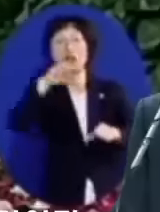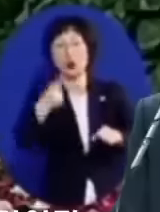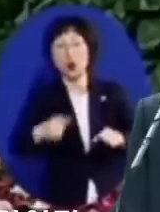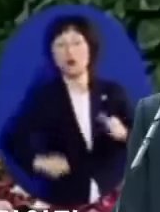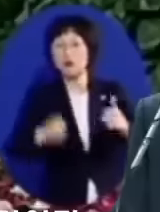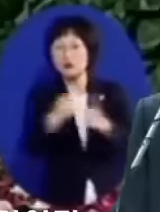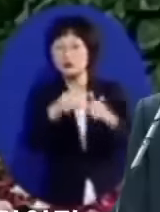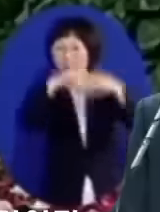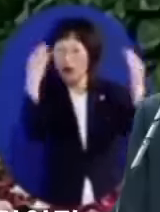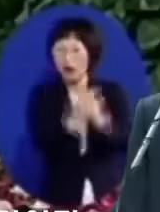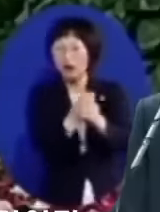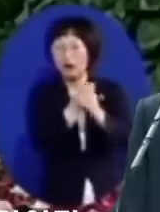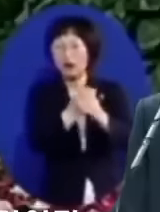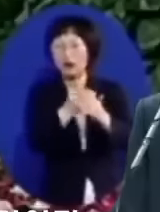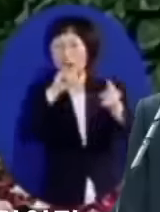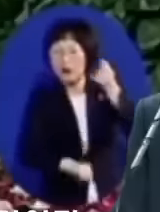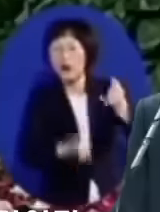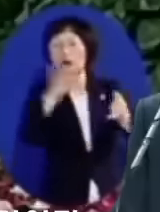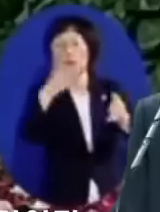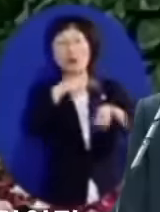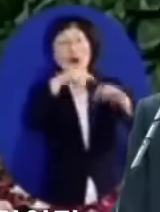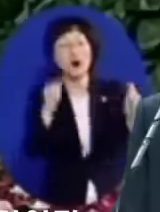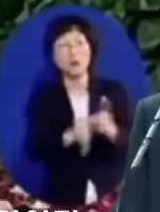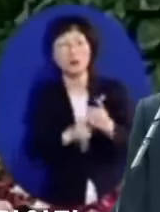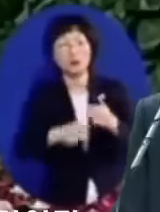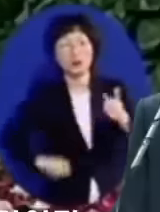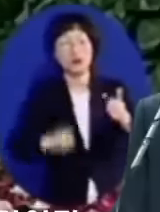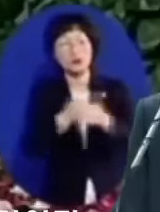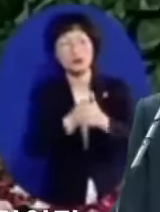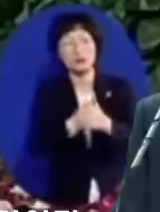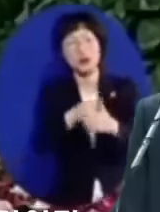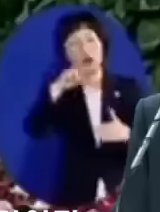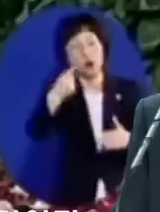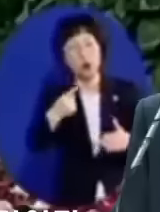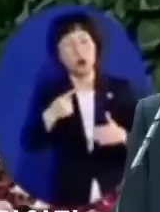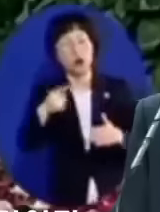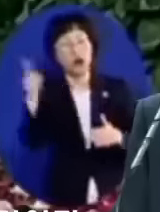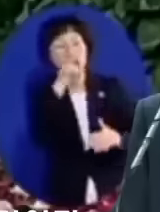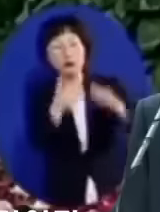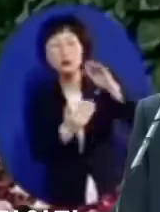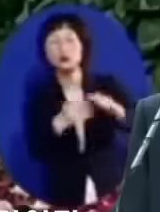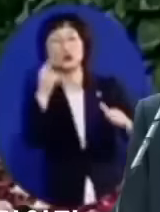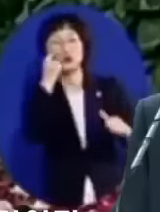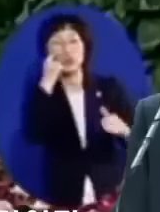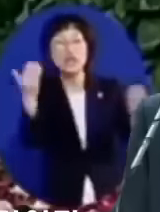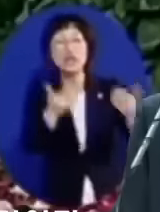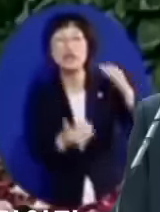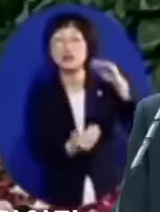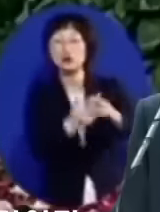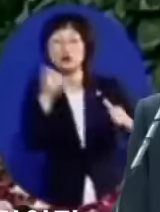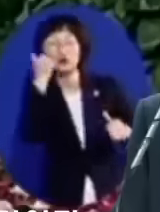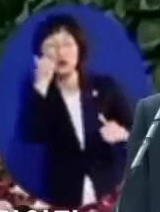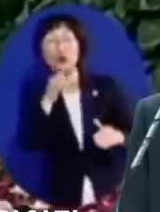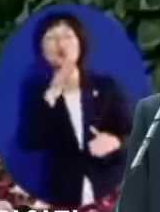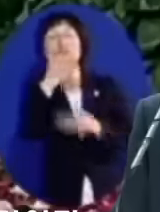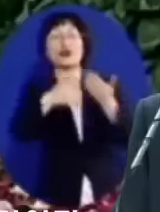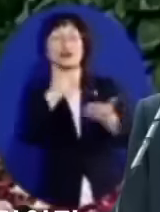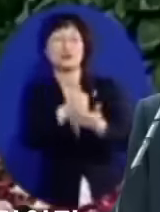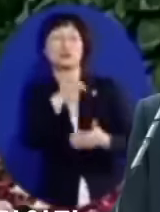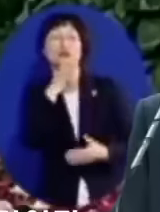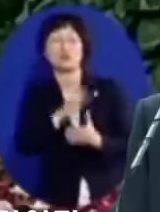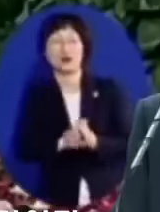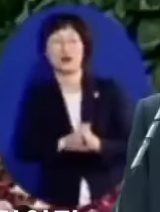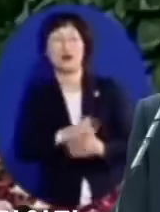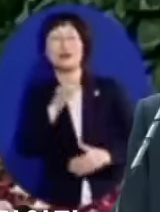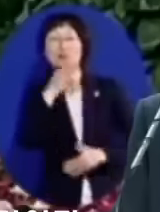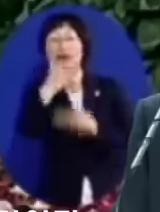결심은 다 깨어진다는 것 같습니다. 사람은 그 마음으로 결심하여 아무것도 할 수가 없습니다. 일을 이루시는 분은 오직 하나님 뿐이십니다. 우리는